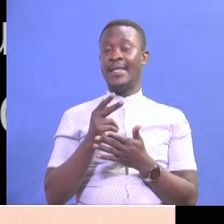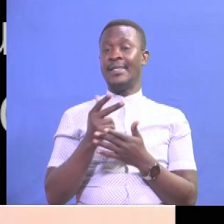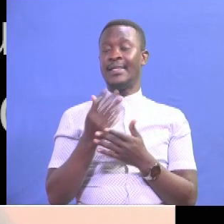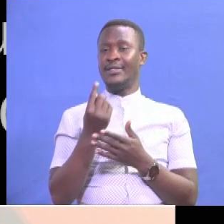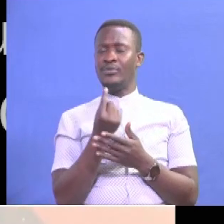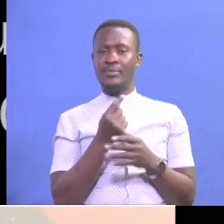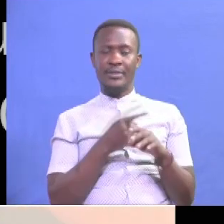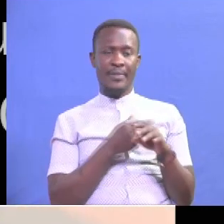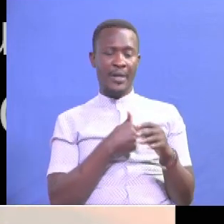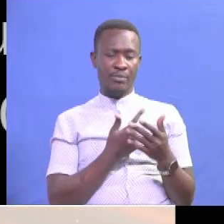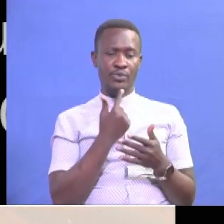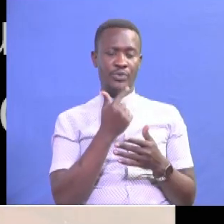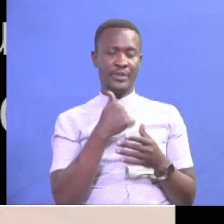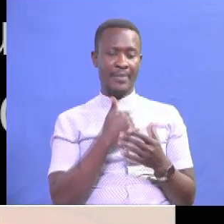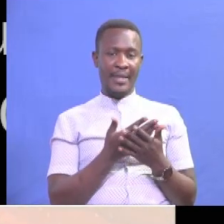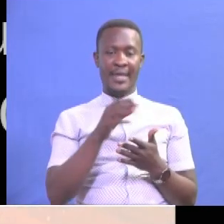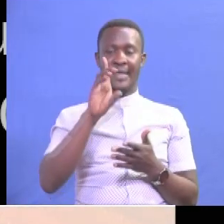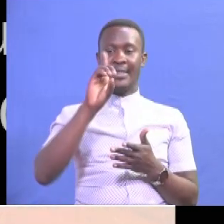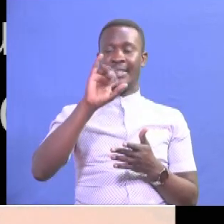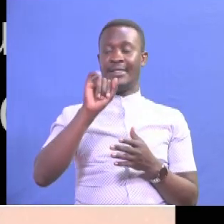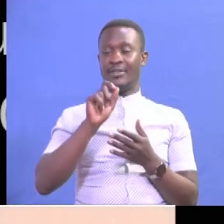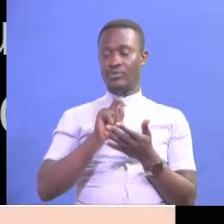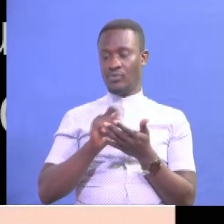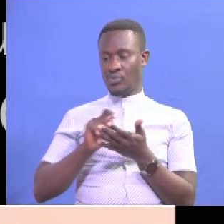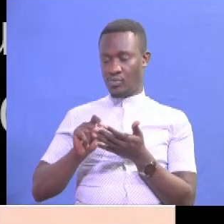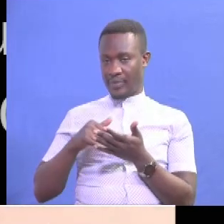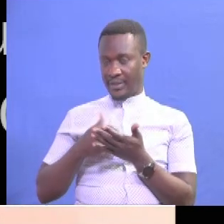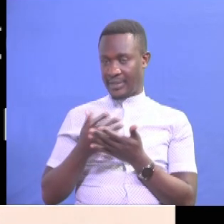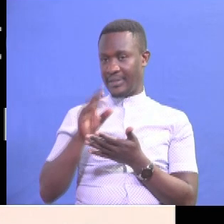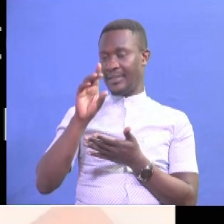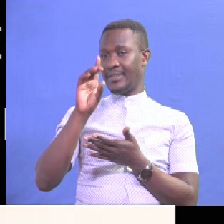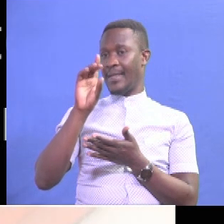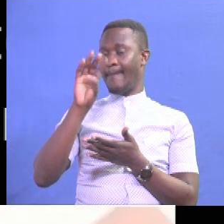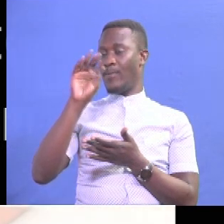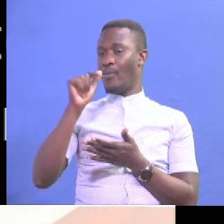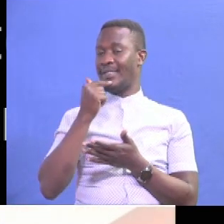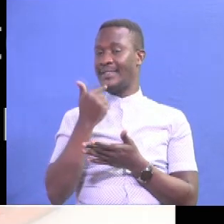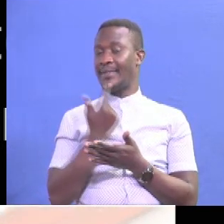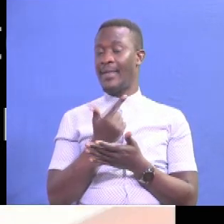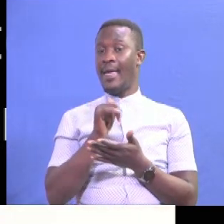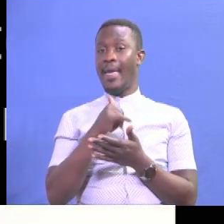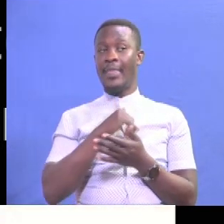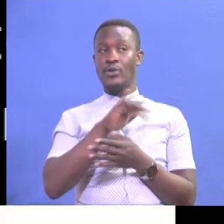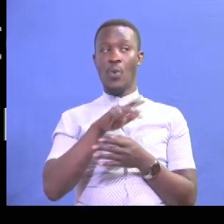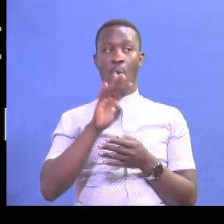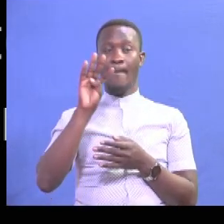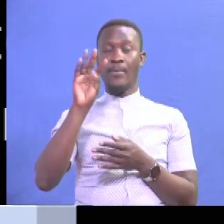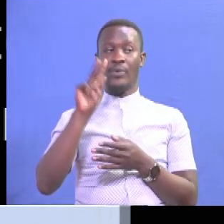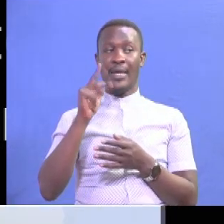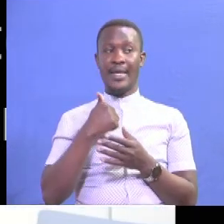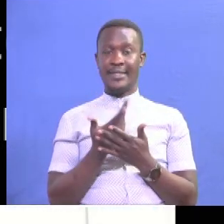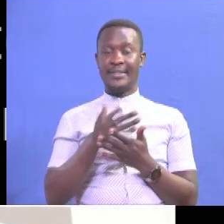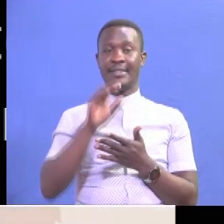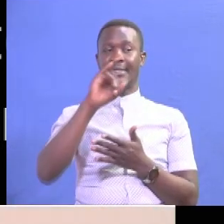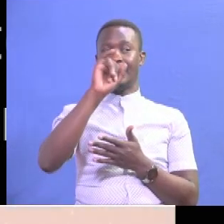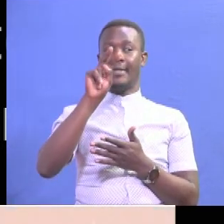ya kubainika kuwa DCI ilimwandikia mkurugenzi wa mashtaka ya umma ikipendekeza wabunge hao wawili ambao ni